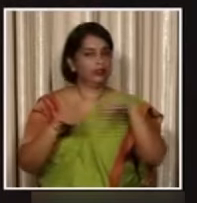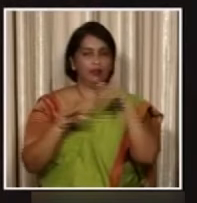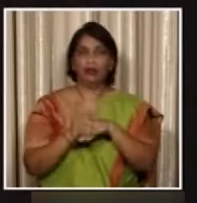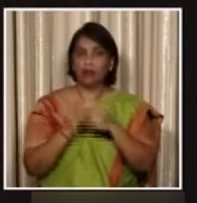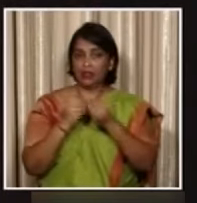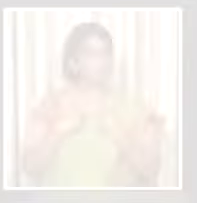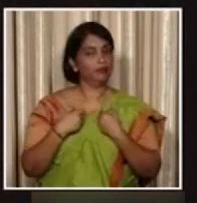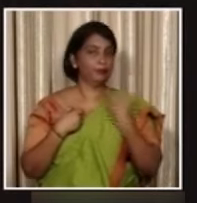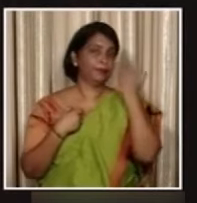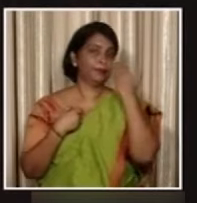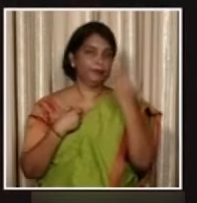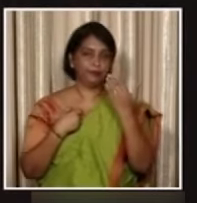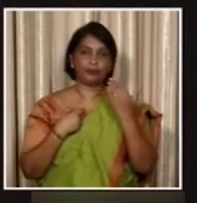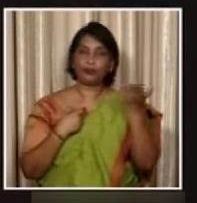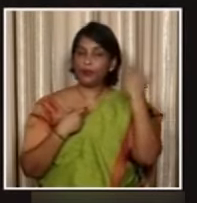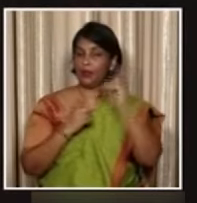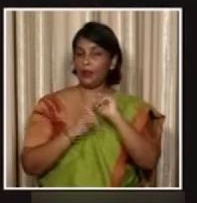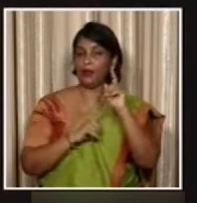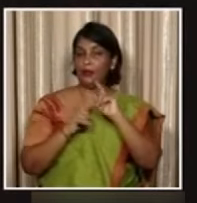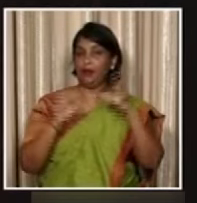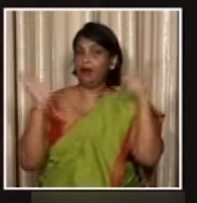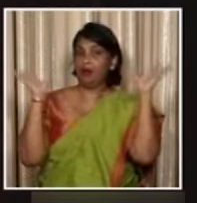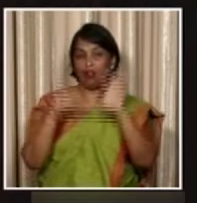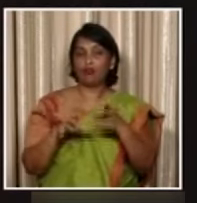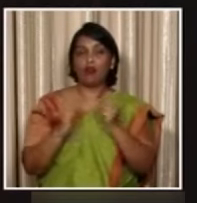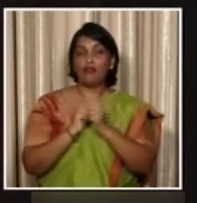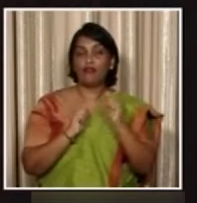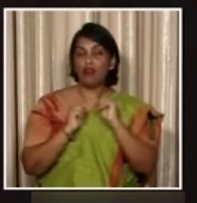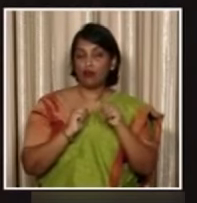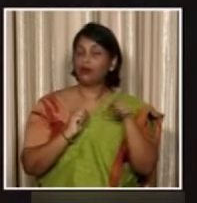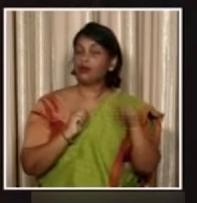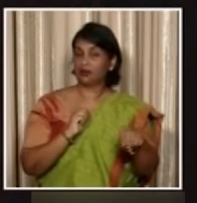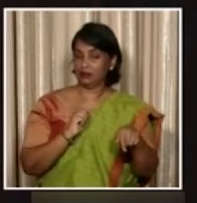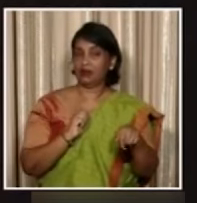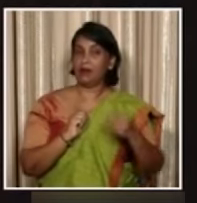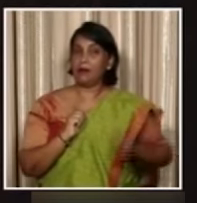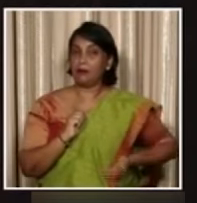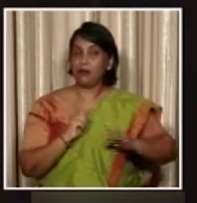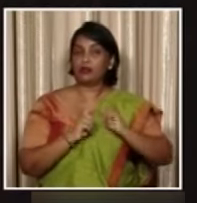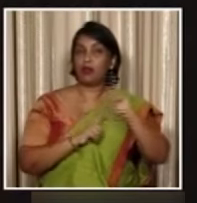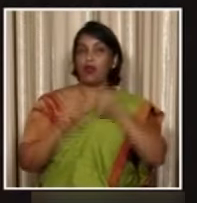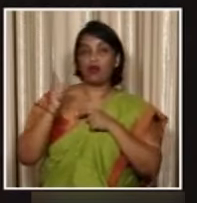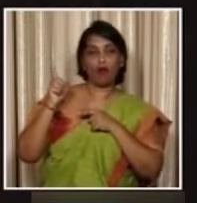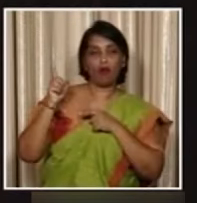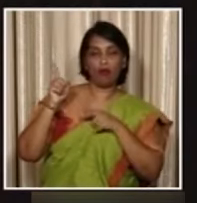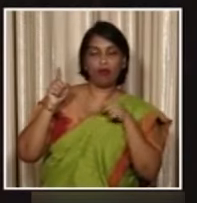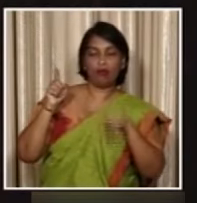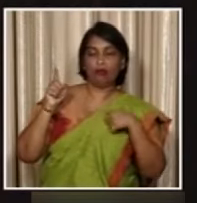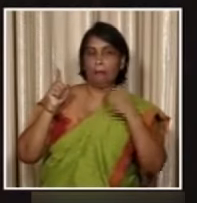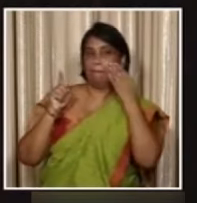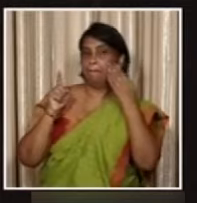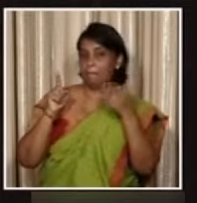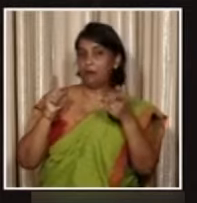දෙනවා නම් මේ රටේ ජනතාව එදා පාර්ලිමේන්තු වට කරා නම් කොහොමද හැසිරුනේ කියලා අද බංගලාදේශ පාර්ලිමේන්තු ඇතුලේ ඒ